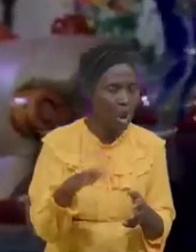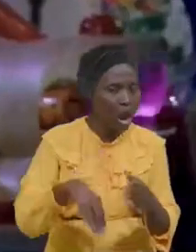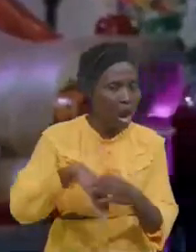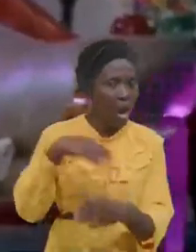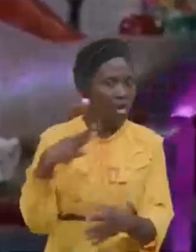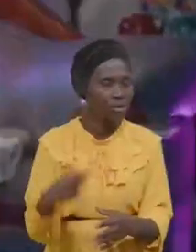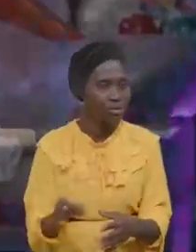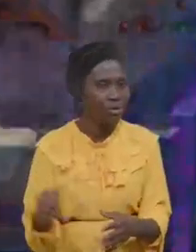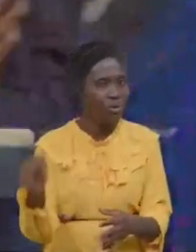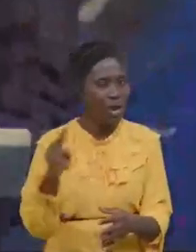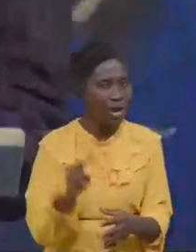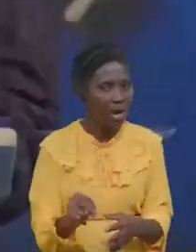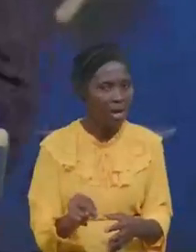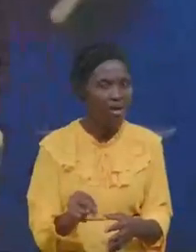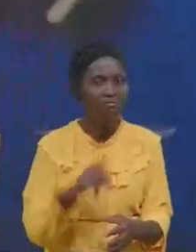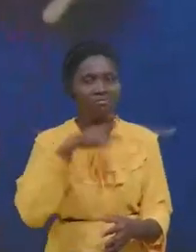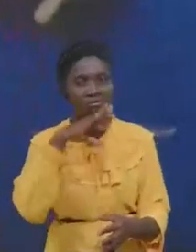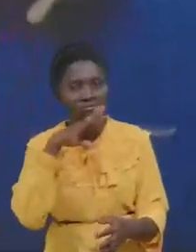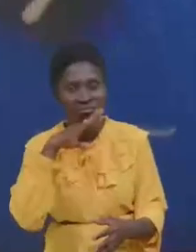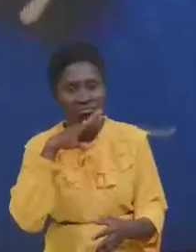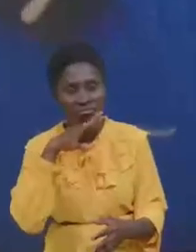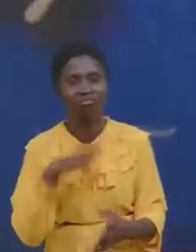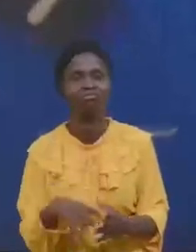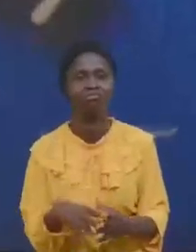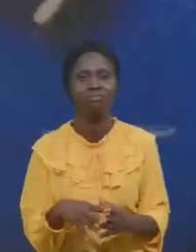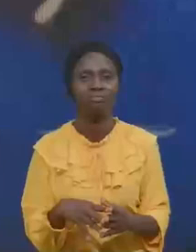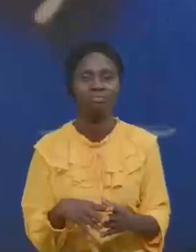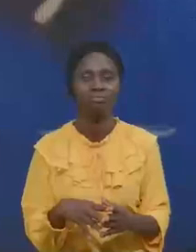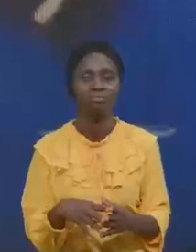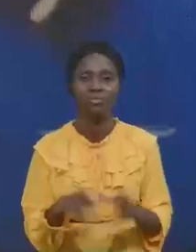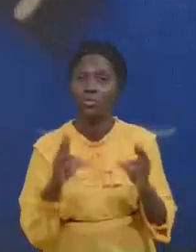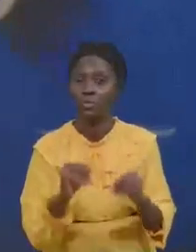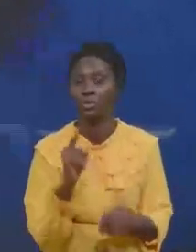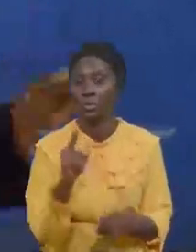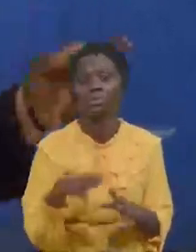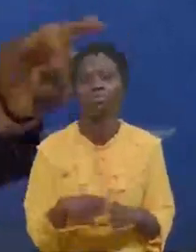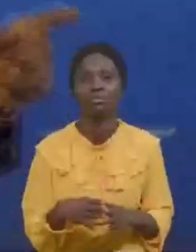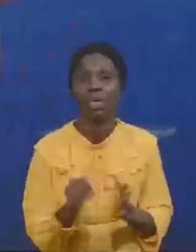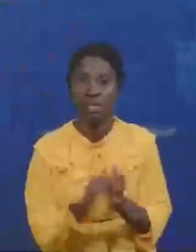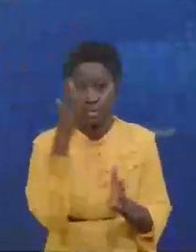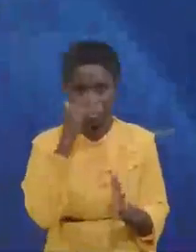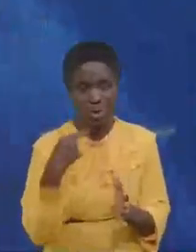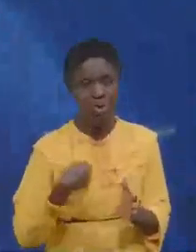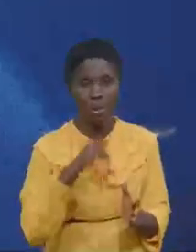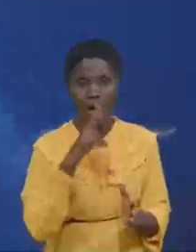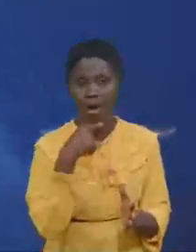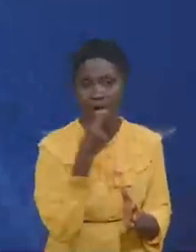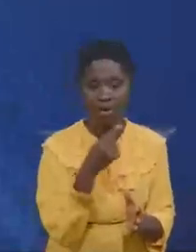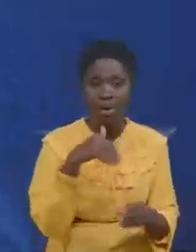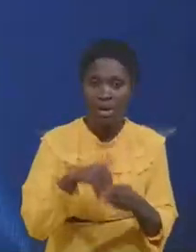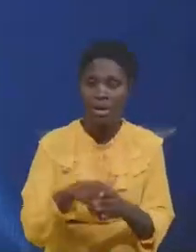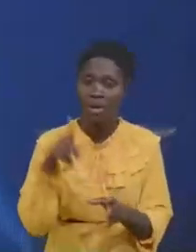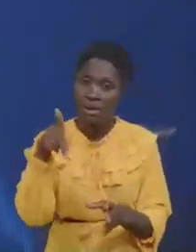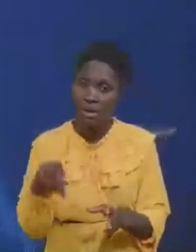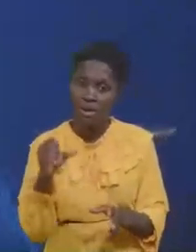souillé sortira-t-il un homme pur? Il n'en peut sortir aucun. C'est pourquoi c'est